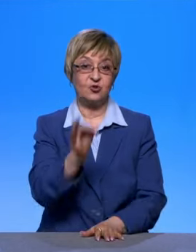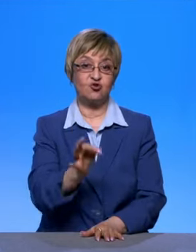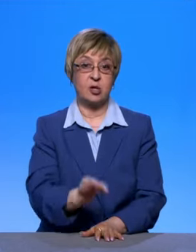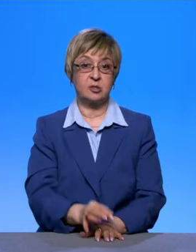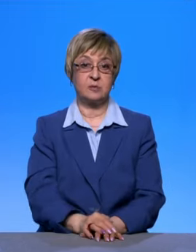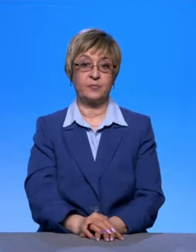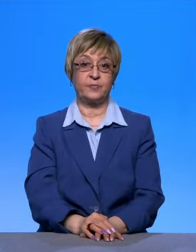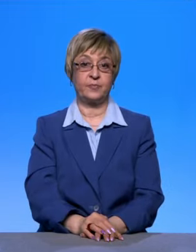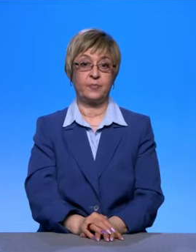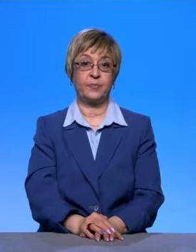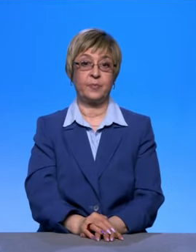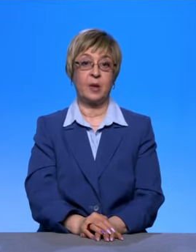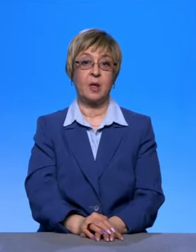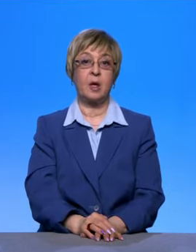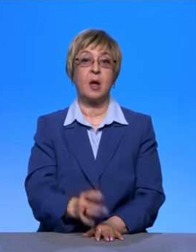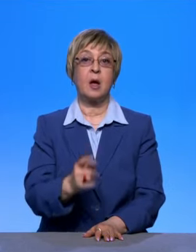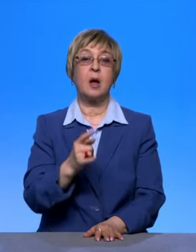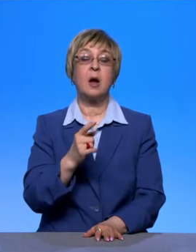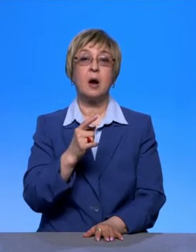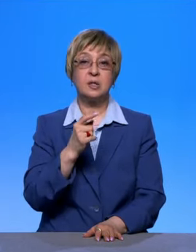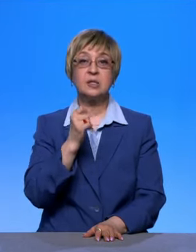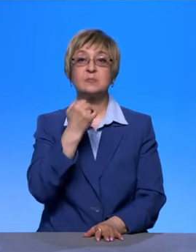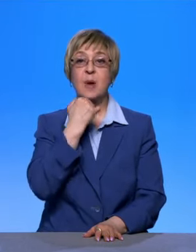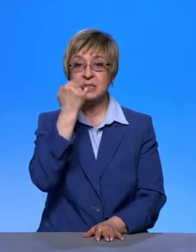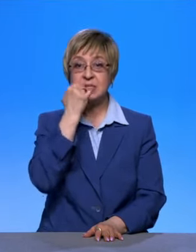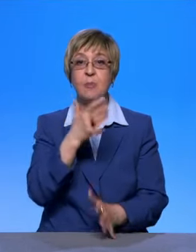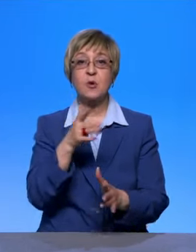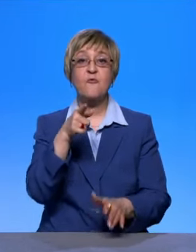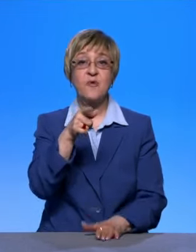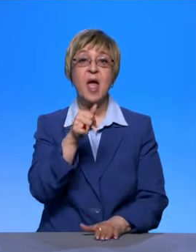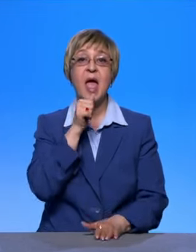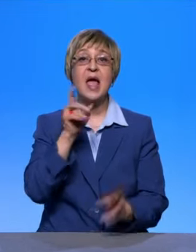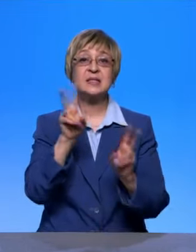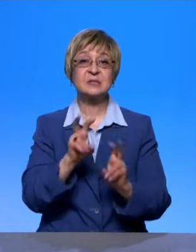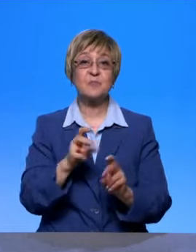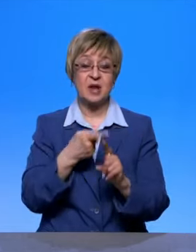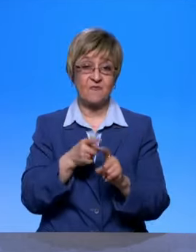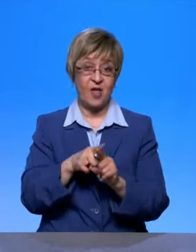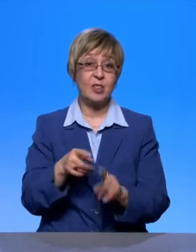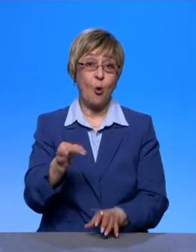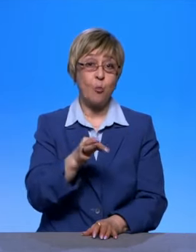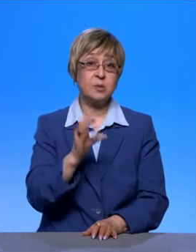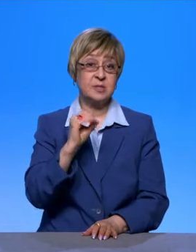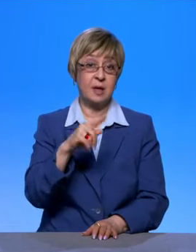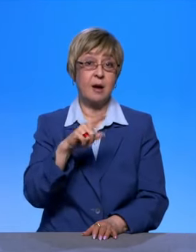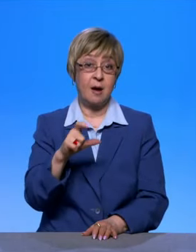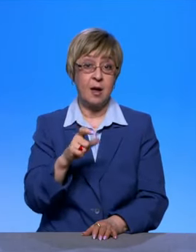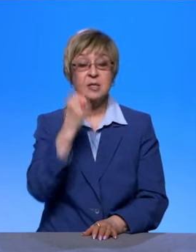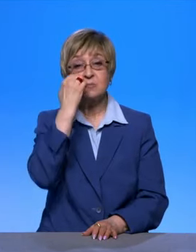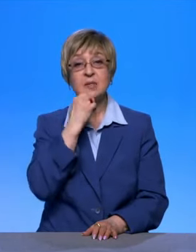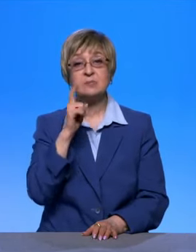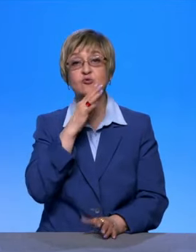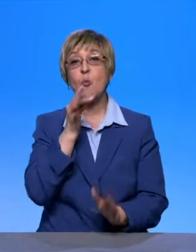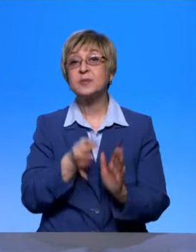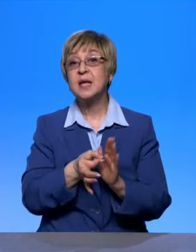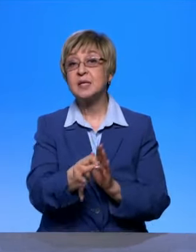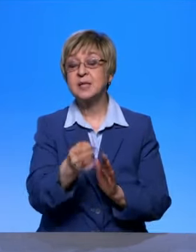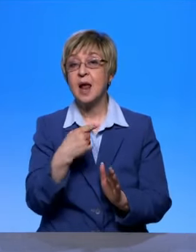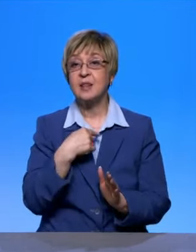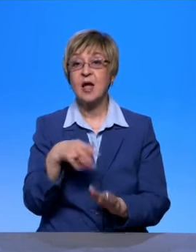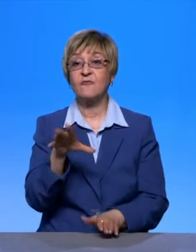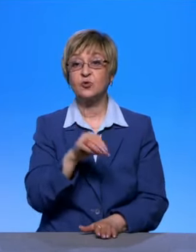Наталья, спасибо большое, мы поняли. Я знаю, что вы эксперт в этой области, да, в области ЕГЭ. Спасибо большое, что подсказали нам вот эти все моменты, на